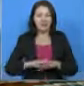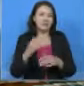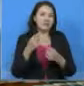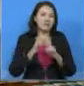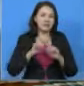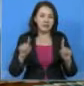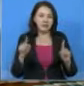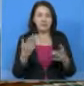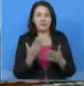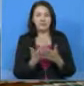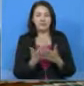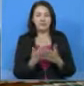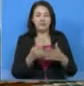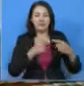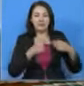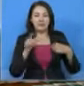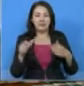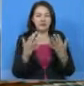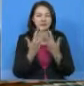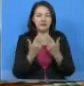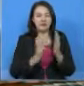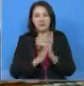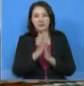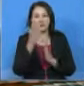ерекшелігіміз зардап шеккендердің саны өсуде.